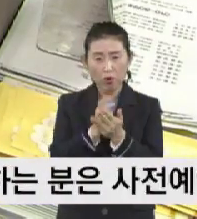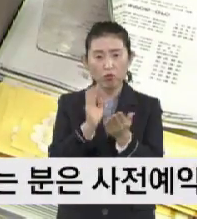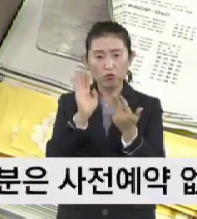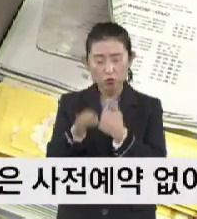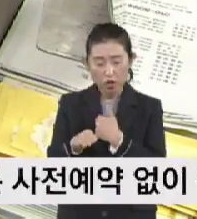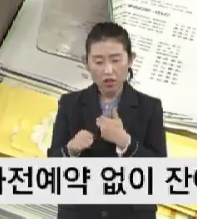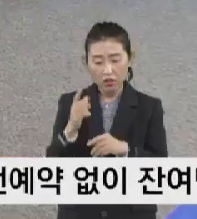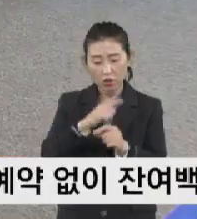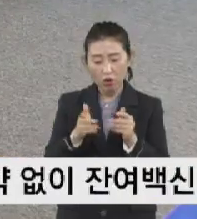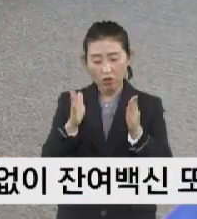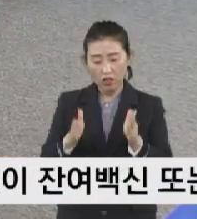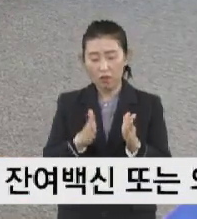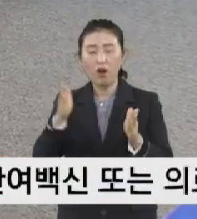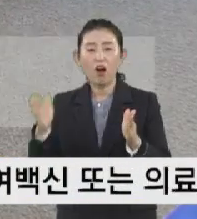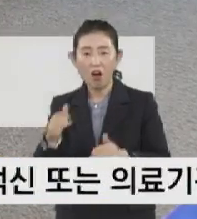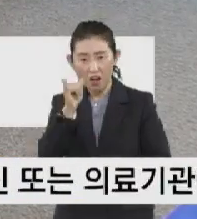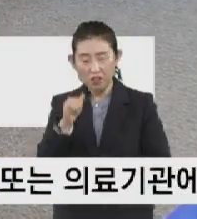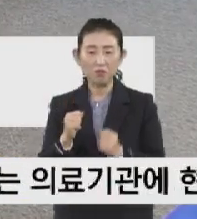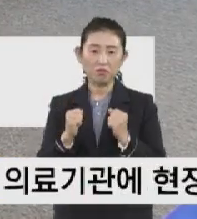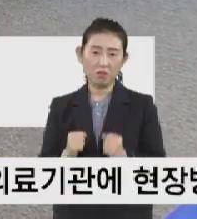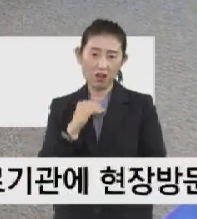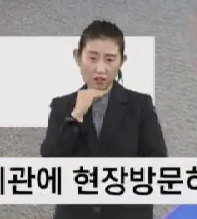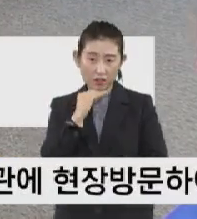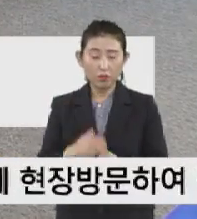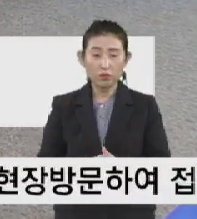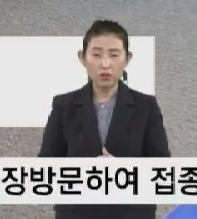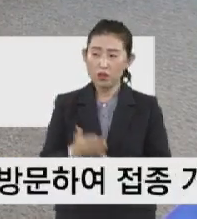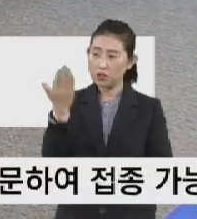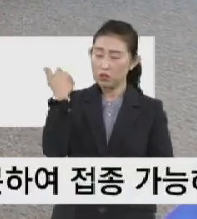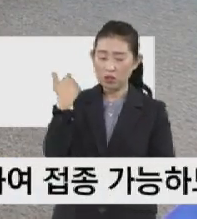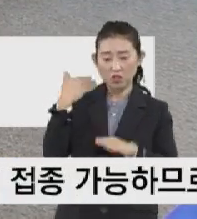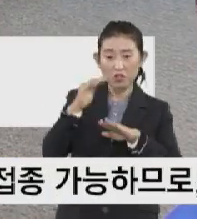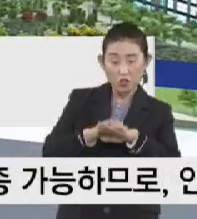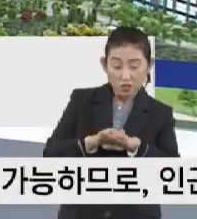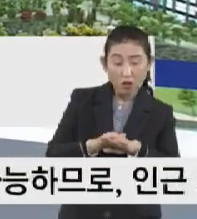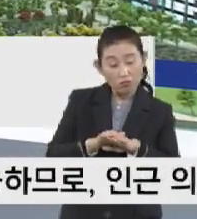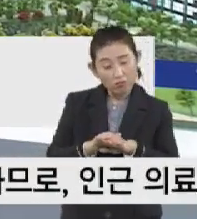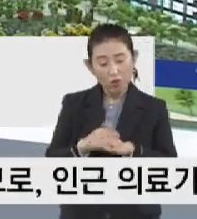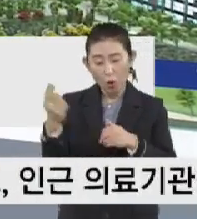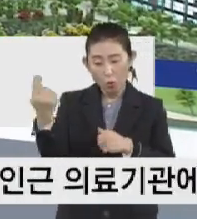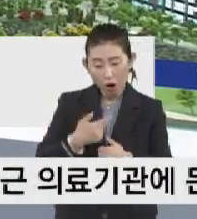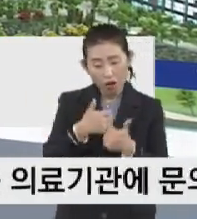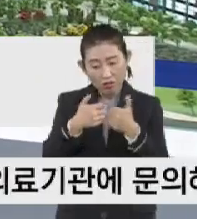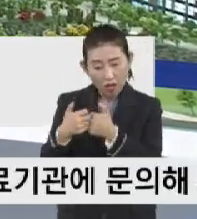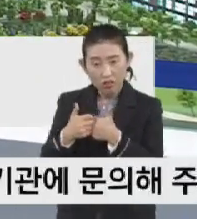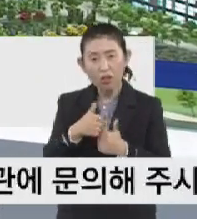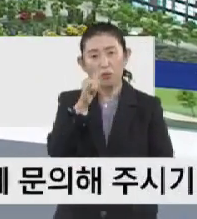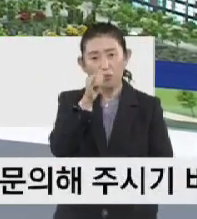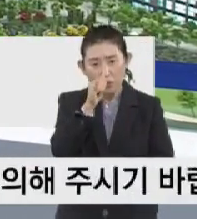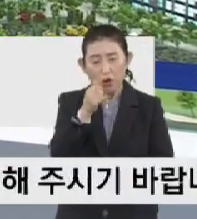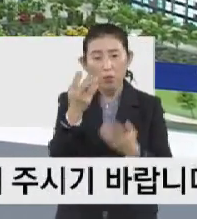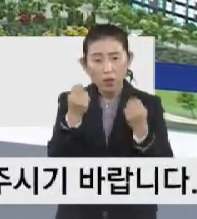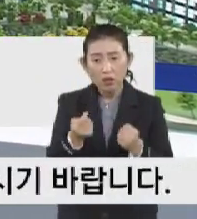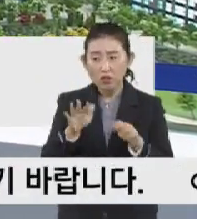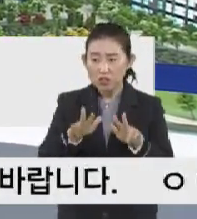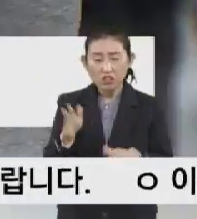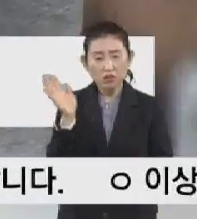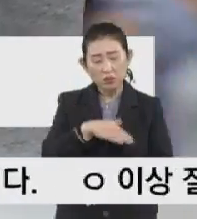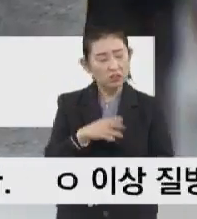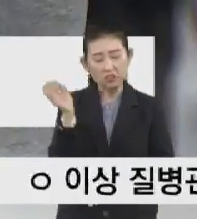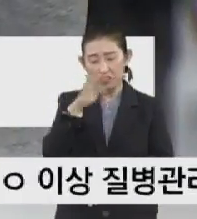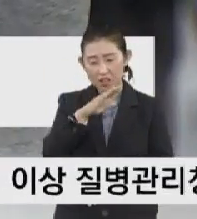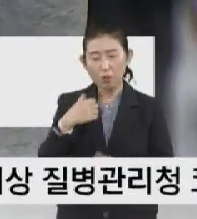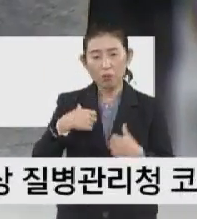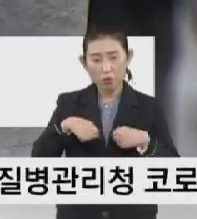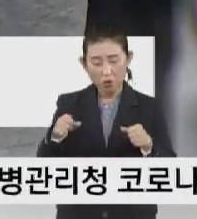겁니다. 얼마 전까지만 해도 전세가 찾는 사람들이 많았거든요. 근데 없어요. 분양받으려고 그냥 눌러